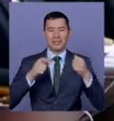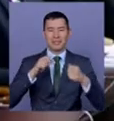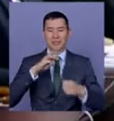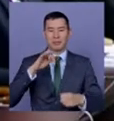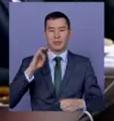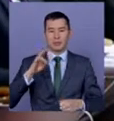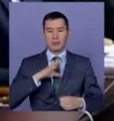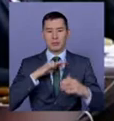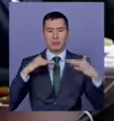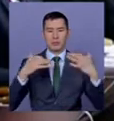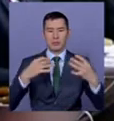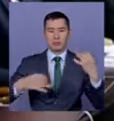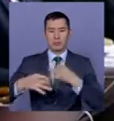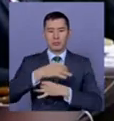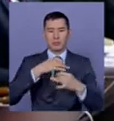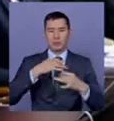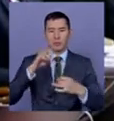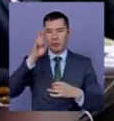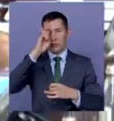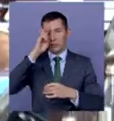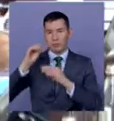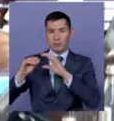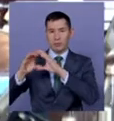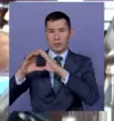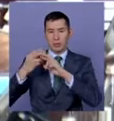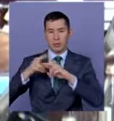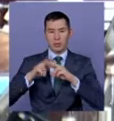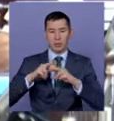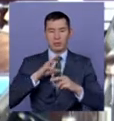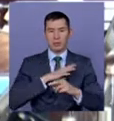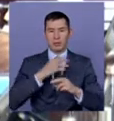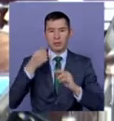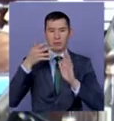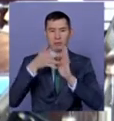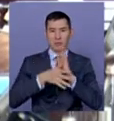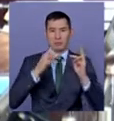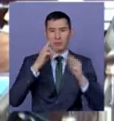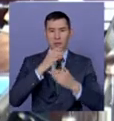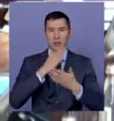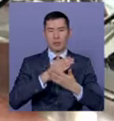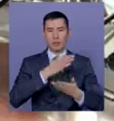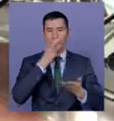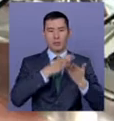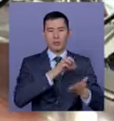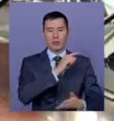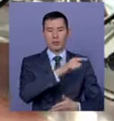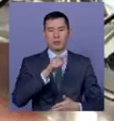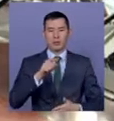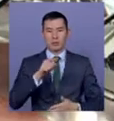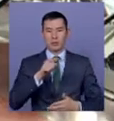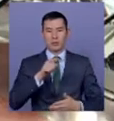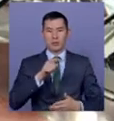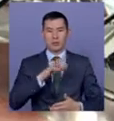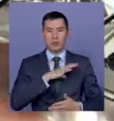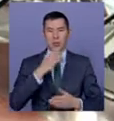үкімет отырысында айтылды. Қазына қаражатының игерілмеуіне жол берген әкімдер мен мемлекеттік органдардың басшылары сынға ілікті. Бөлінген